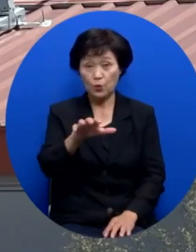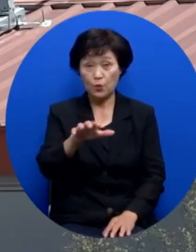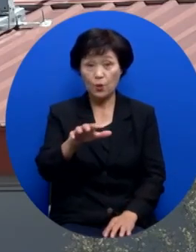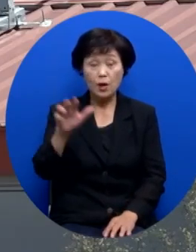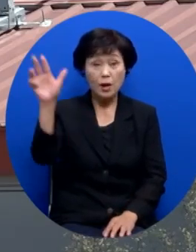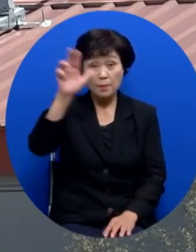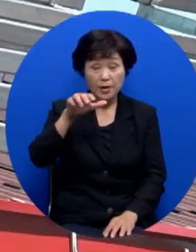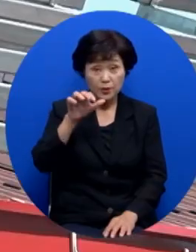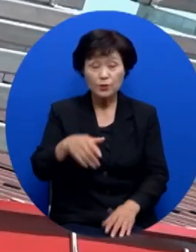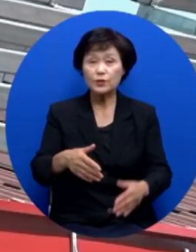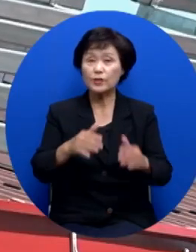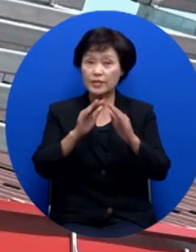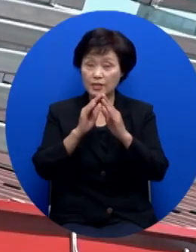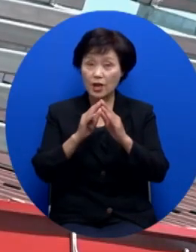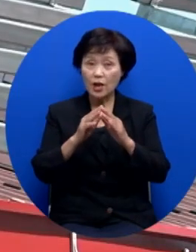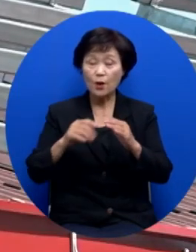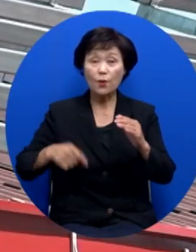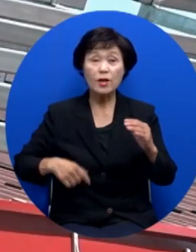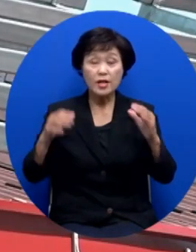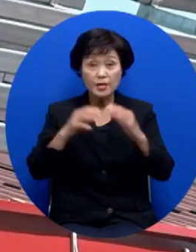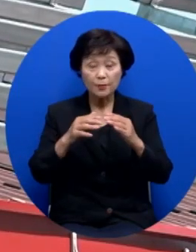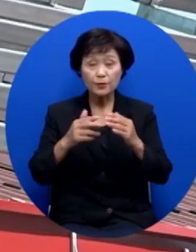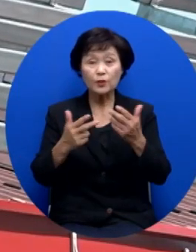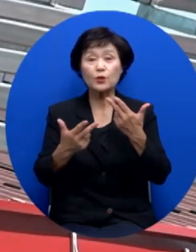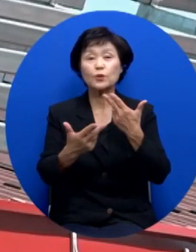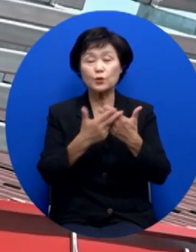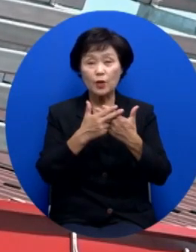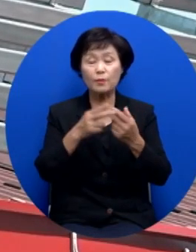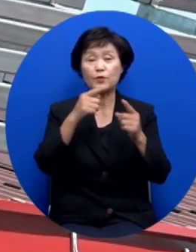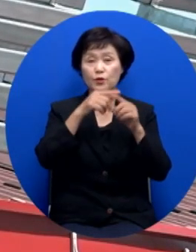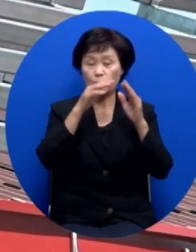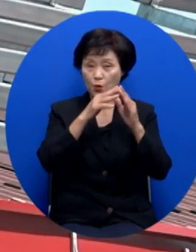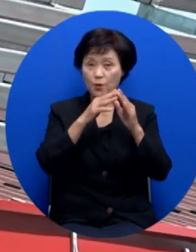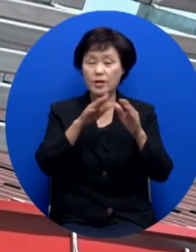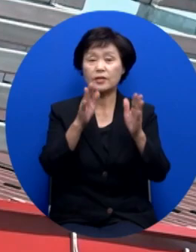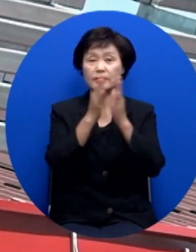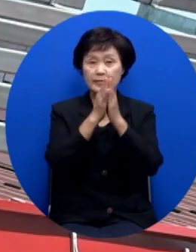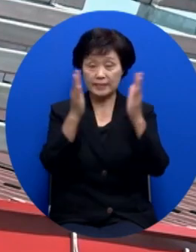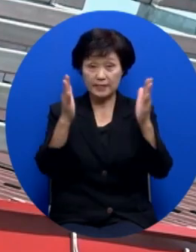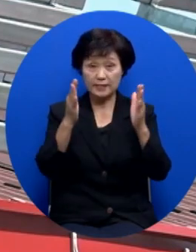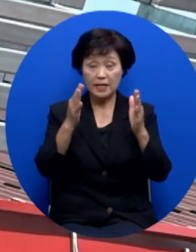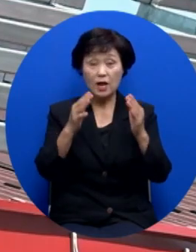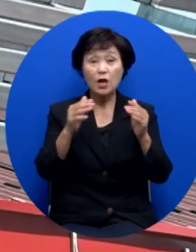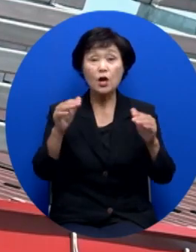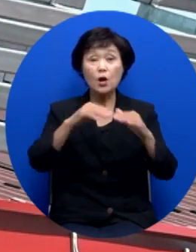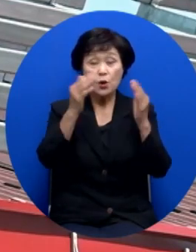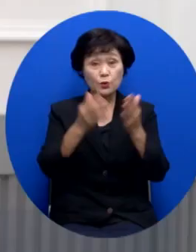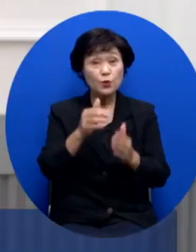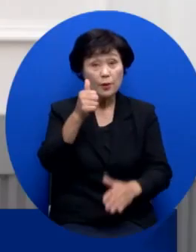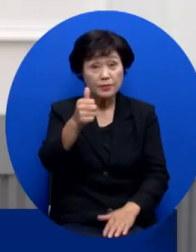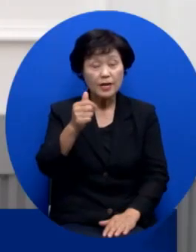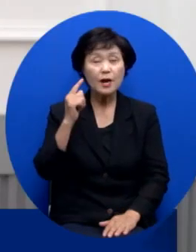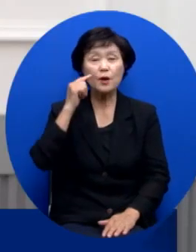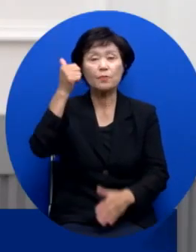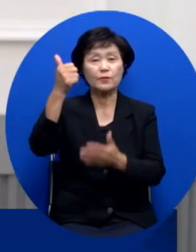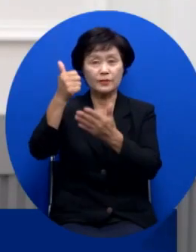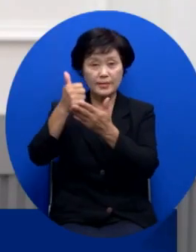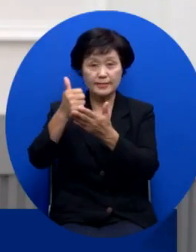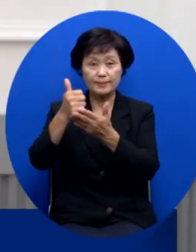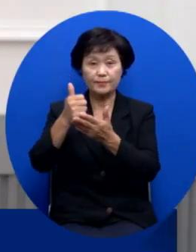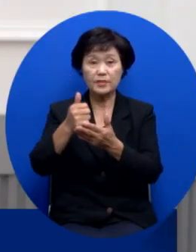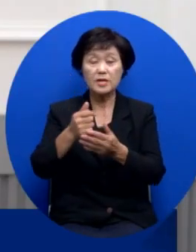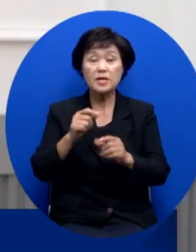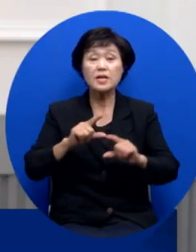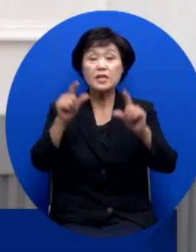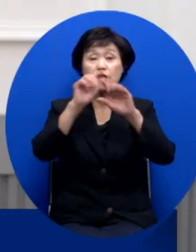발전소를 세운 협동조합이 교회에서 출발했습니다. 조합 대표이사도 목사입니다. 이 기후변화에 대해서